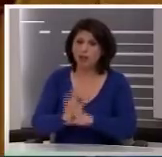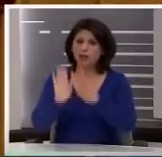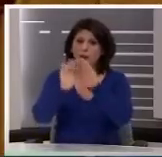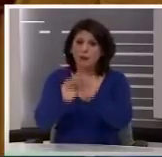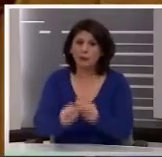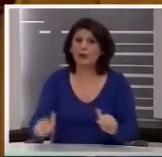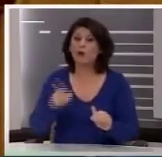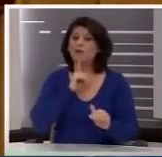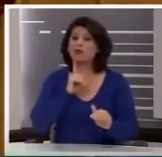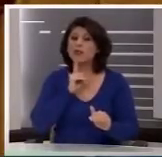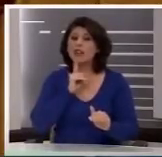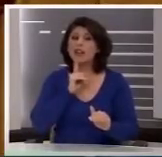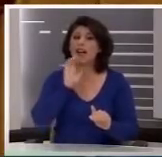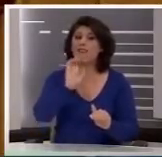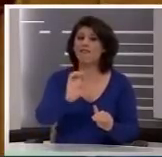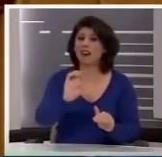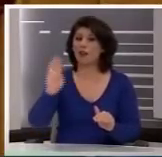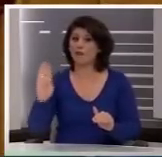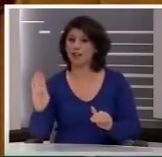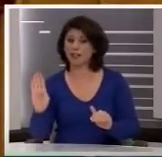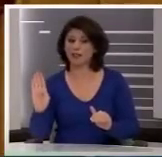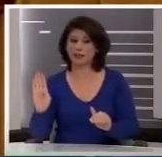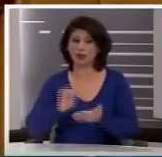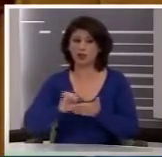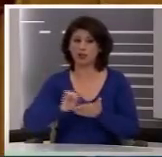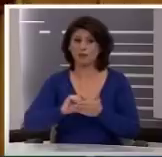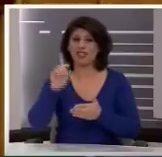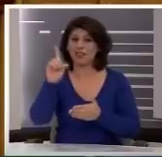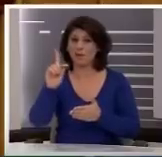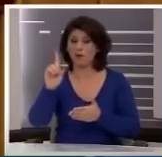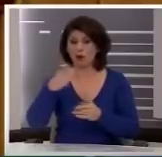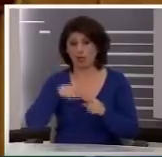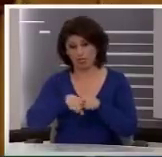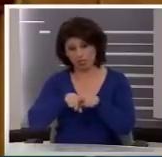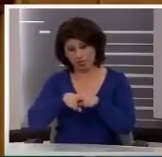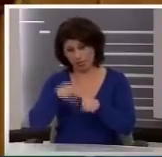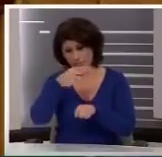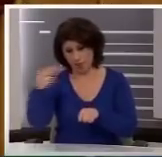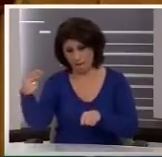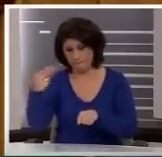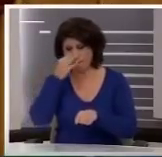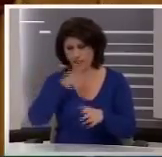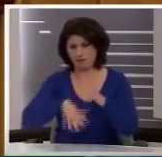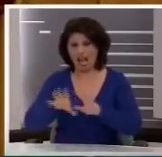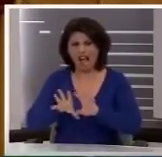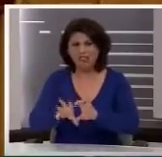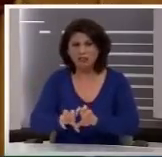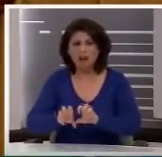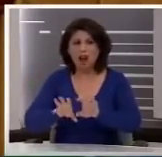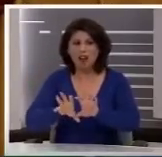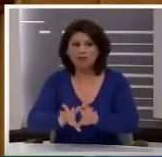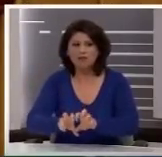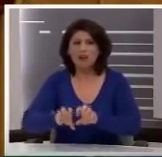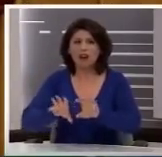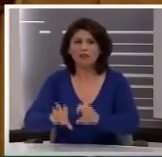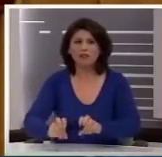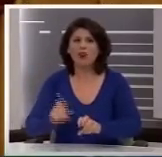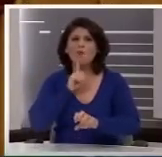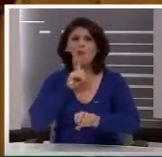του κ. Σαββάγγελος Βιντζέλος στο σύγγραμμα του Δημόπουλου περί διαφθοράς, ότι κατατρώγει σαν σαράκι το σώμα της